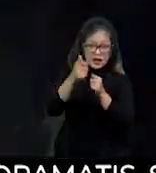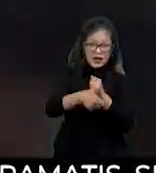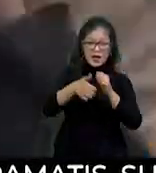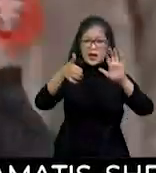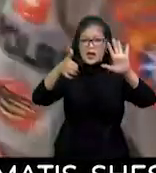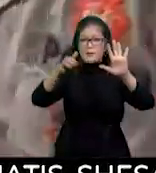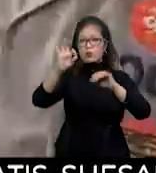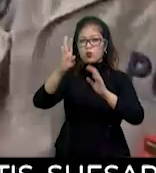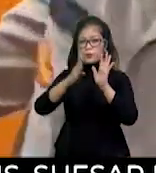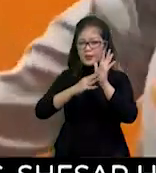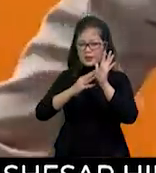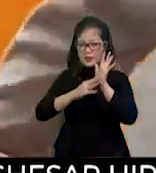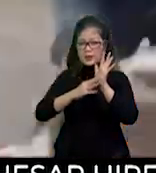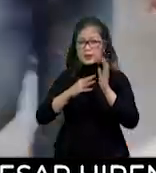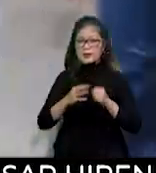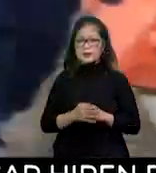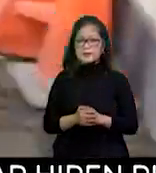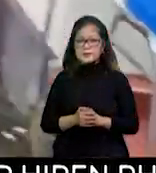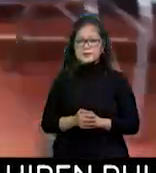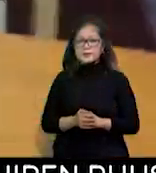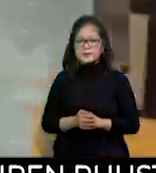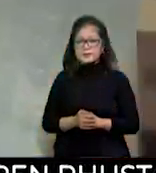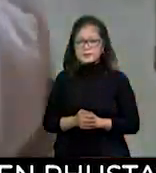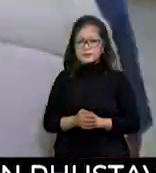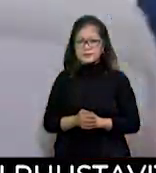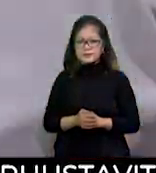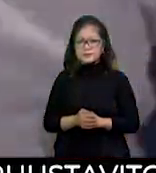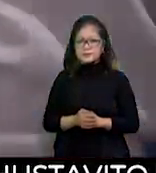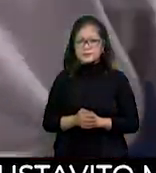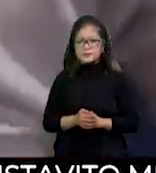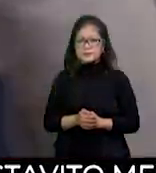Dari Kabupaten Kota Waringin Timur, Kalimantan Tengah, Norman Syah, iNews melaporkan.